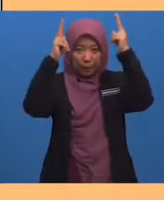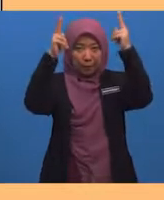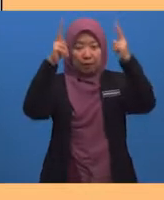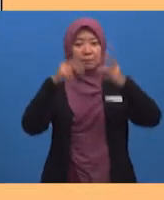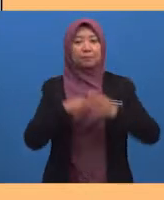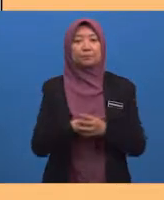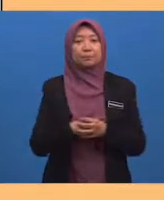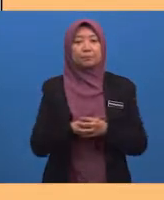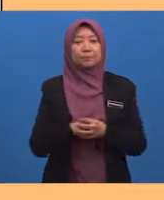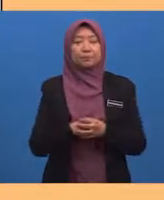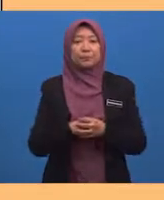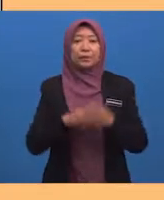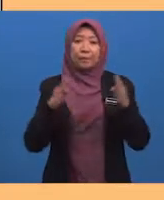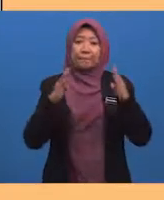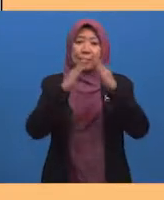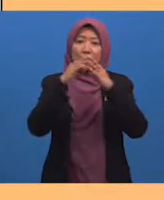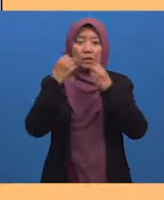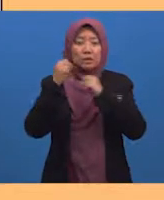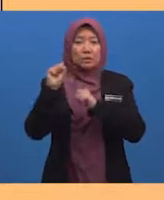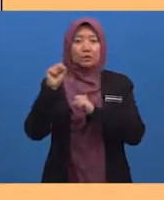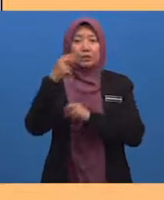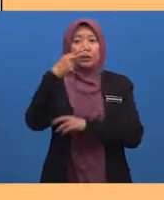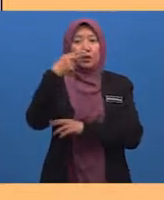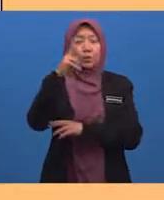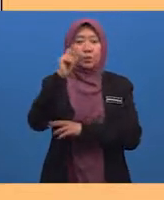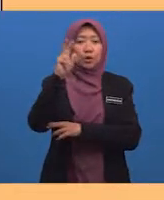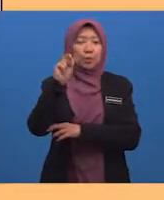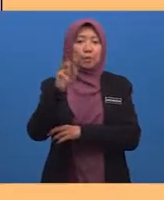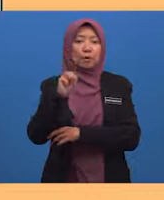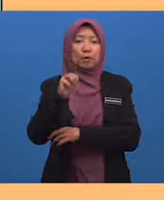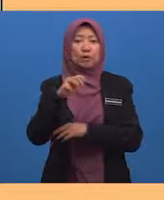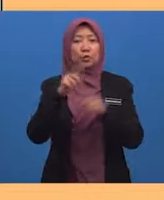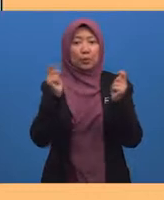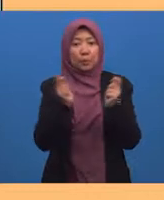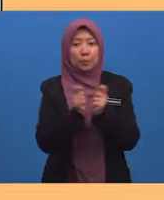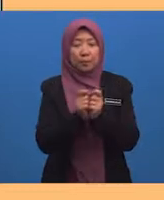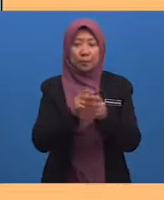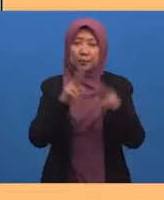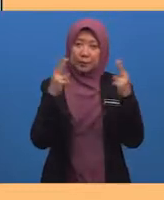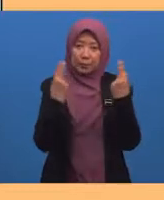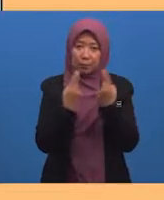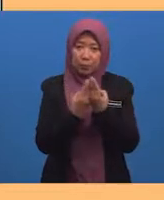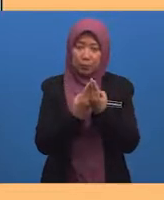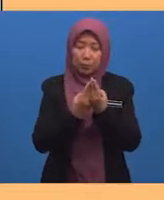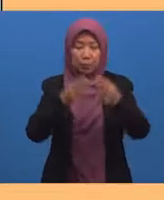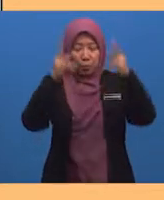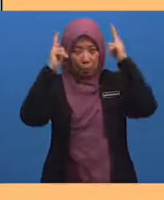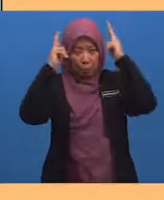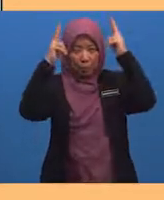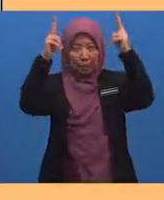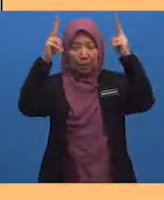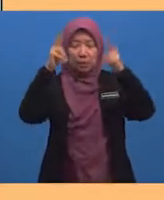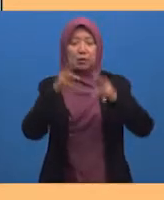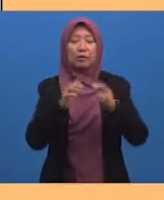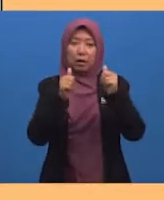Balai Setia Hukama iaitu lembaga ilmu pengetahuan sebagai tempat berhimpun para ulama dan ahli